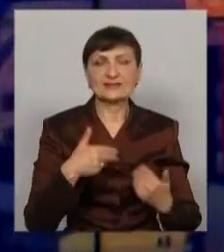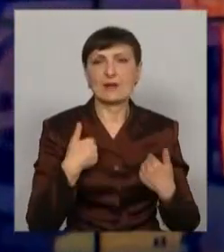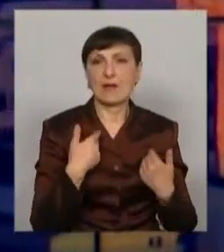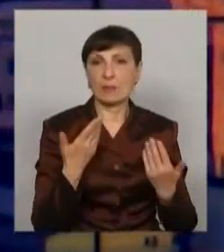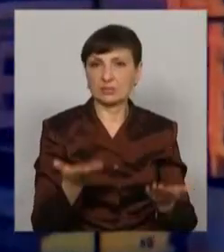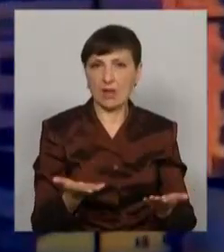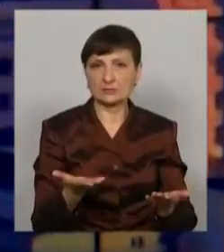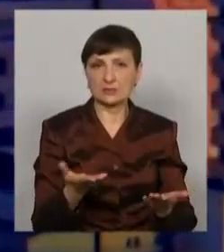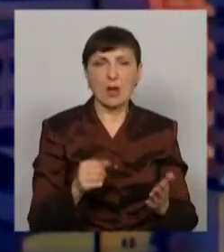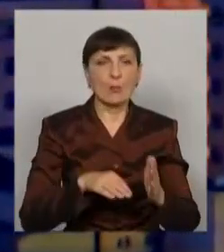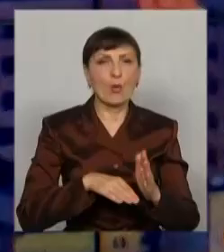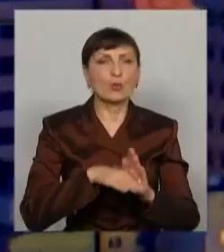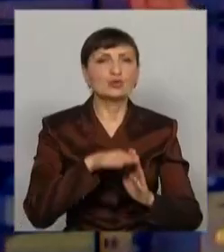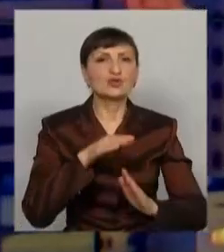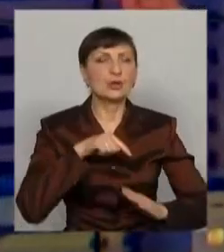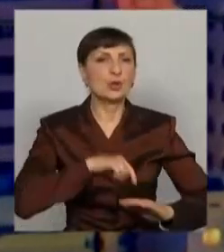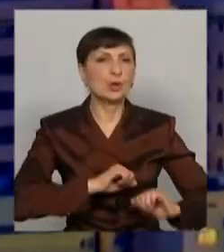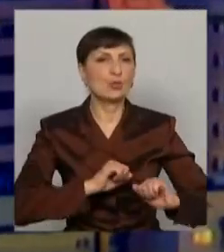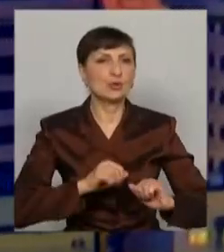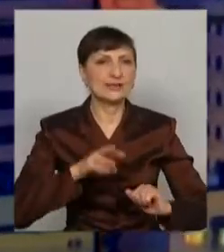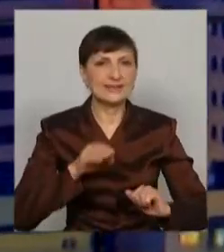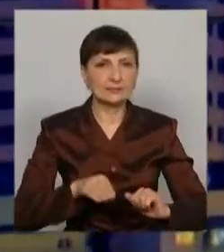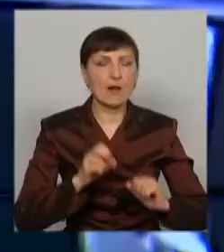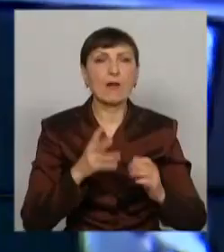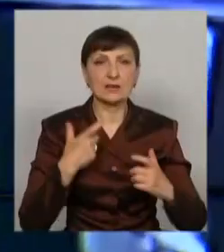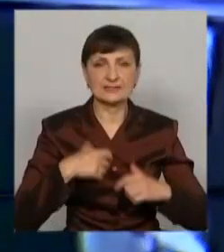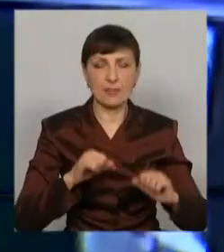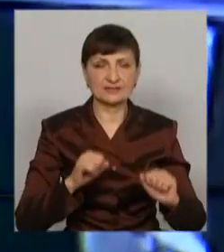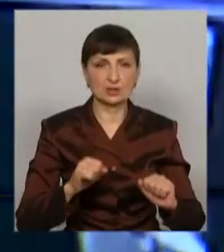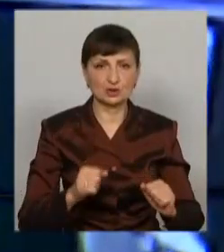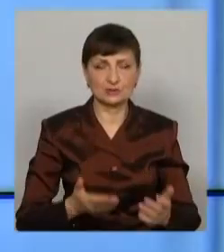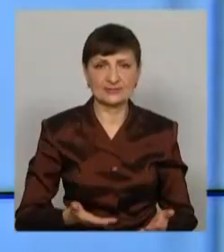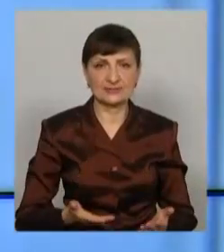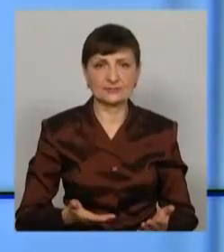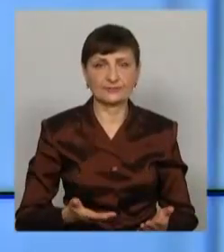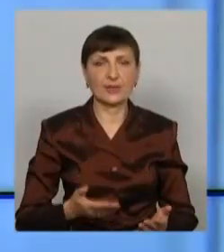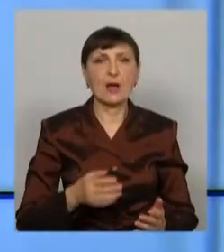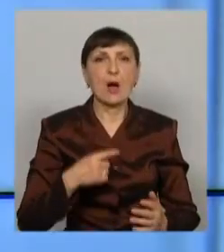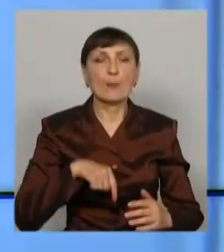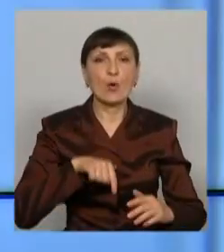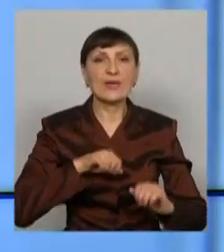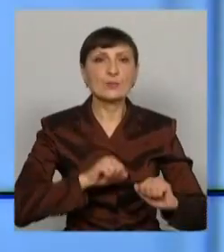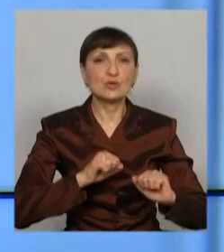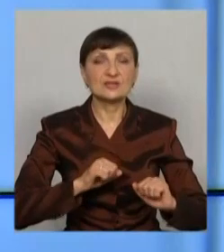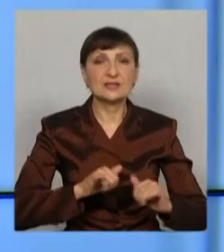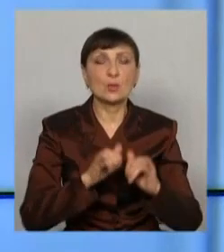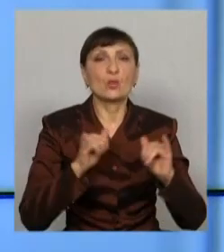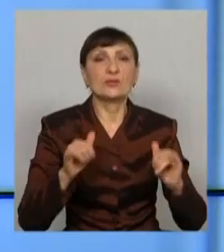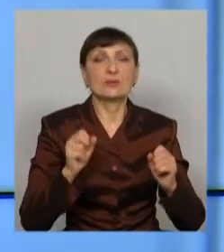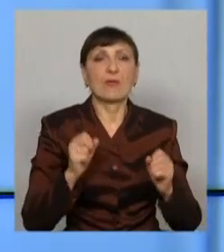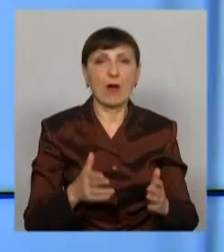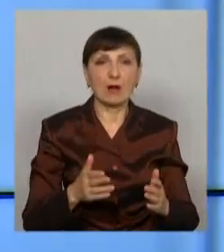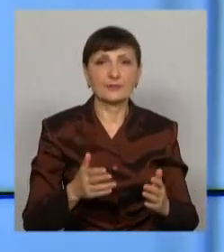рекомендации по повышению иммунитета и как защитить себя все-таки? Ну, по повышению иммунитета это